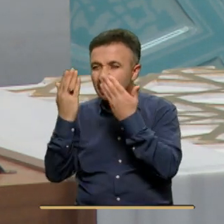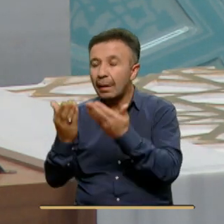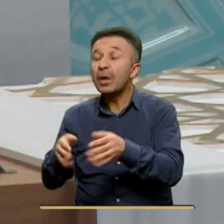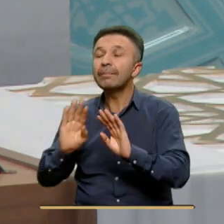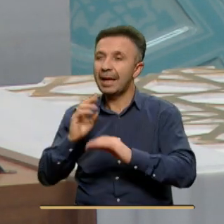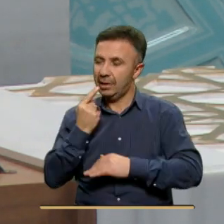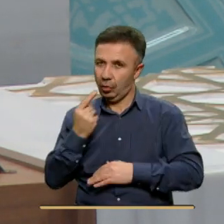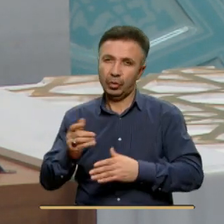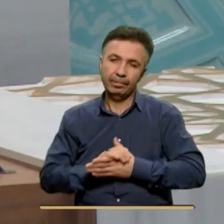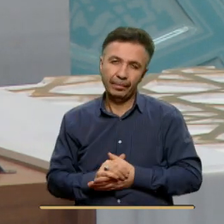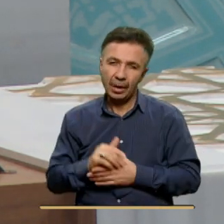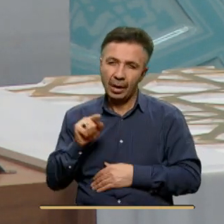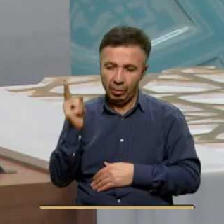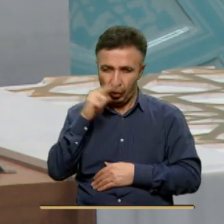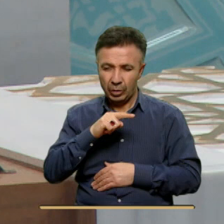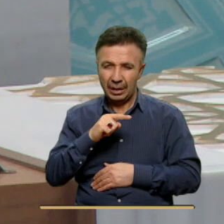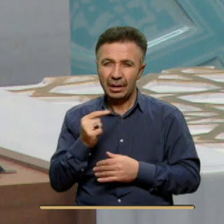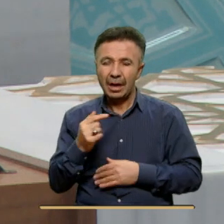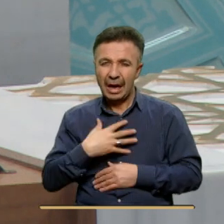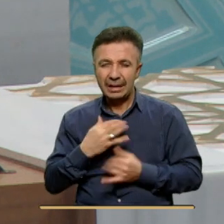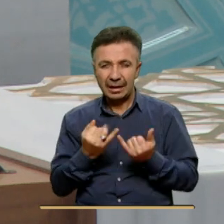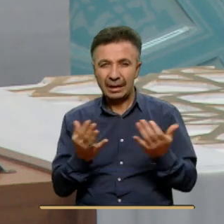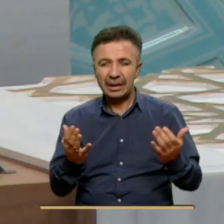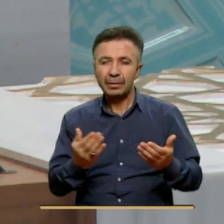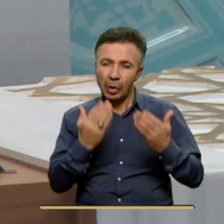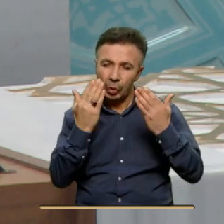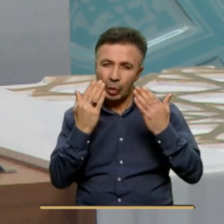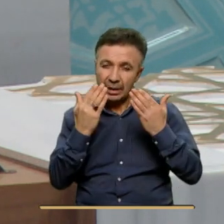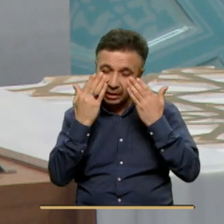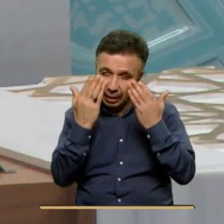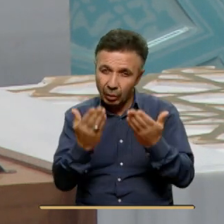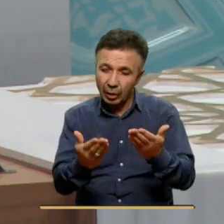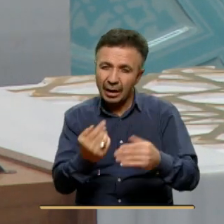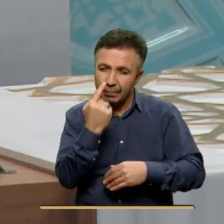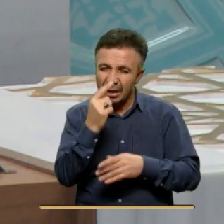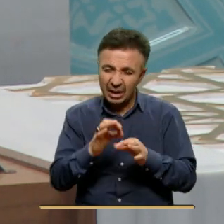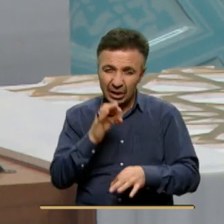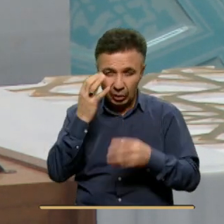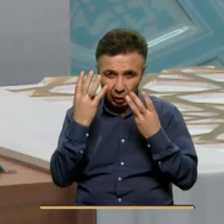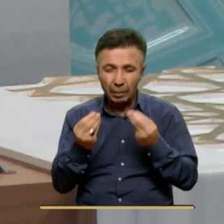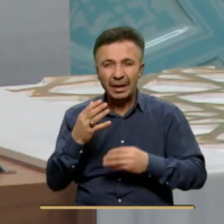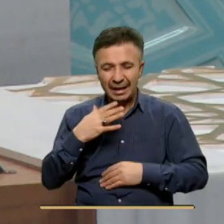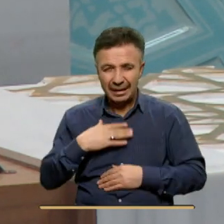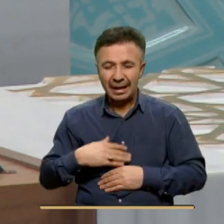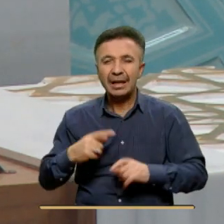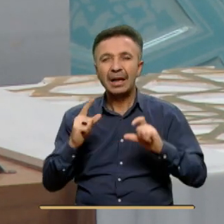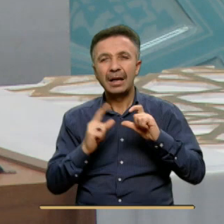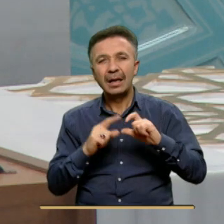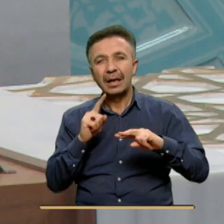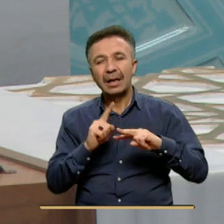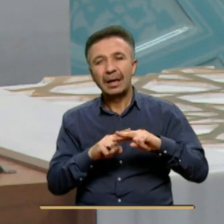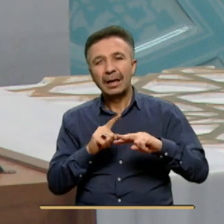aziz kardeşlerim, duası makbul bir kişi olmak isteyen Sa'd bin Ebi